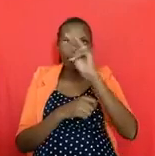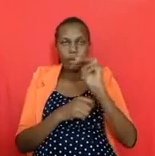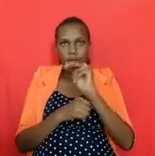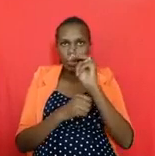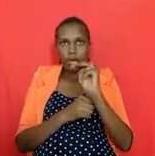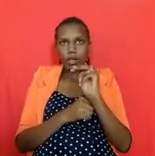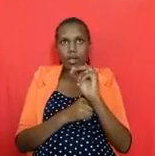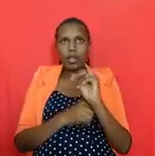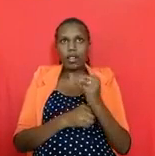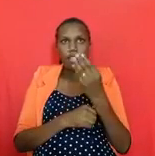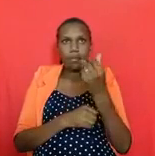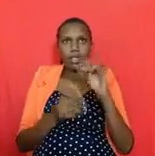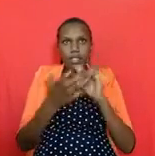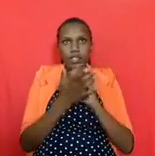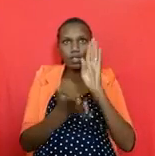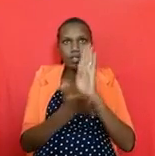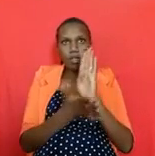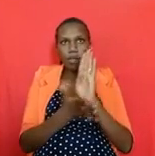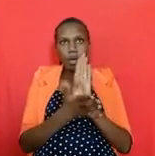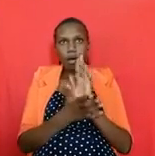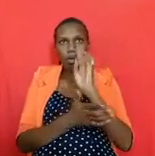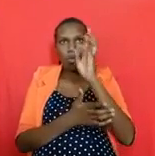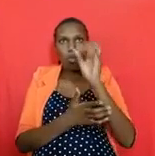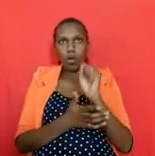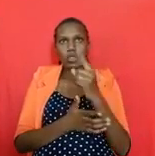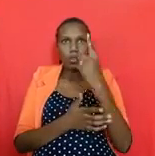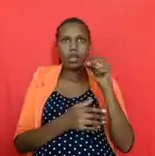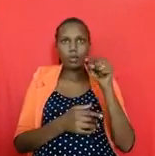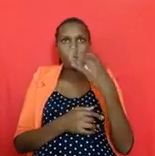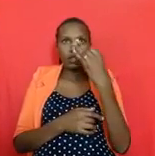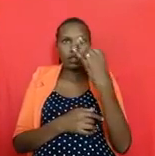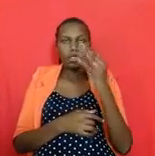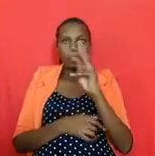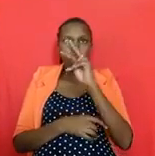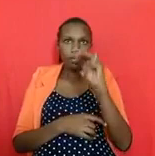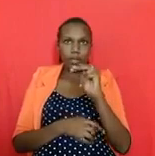12,198 besa iria ciarĩ bengi cash at bank milioni